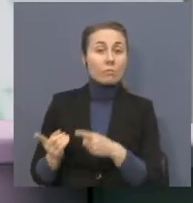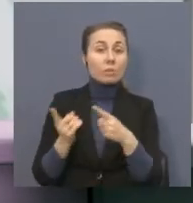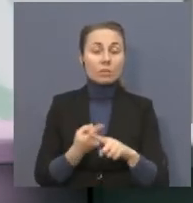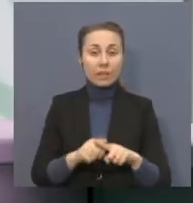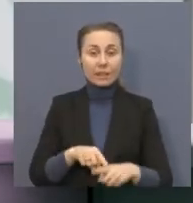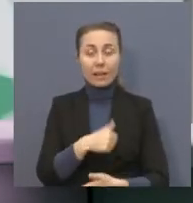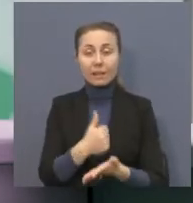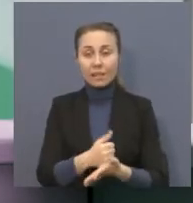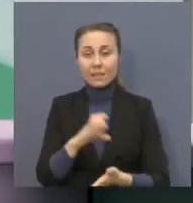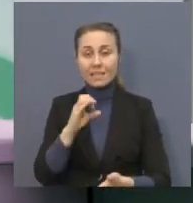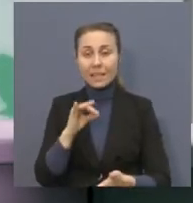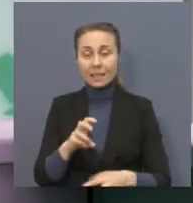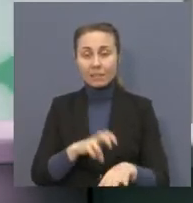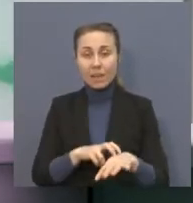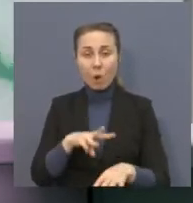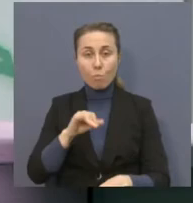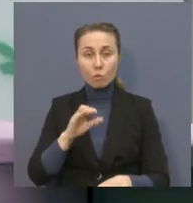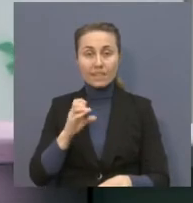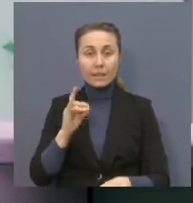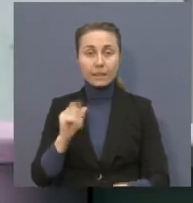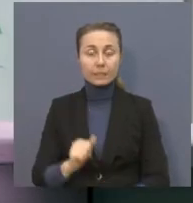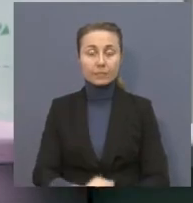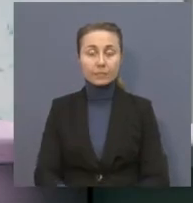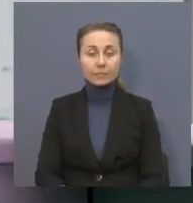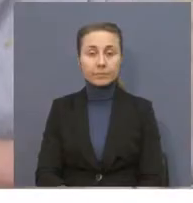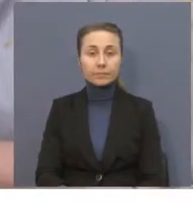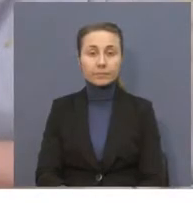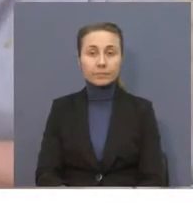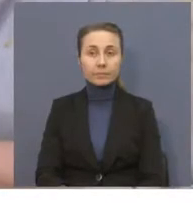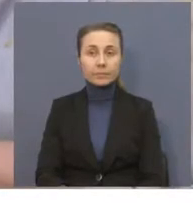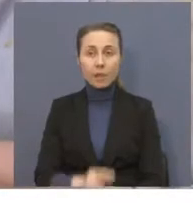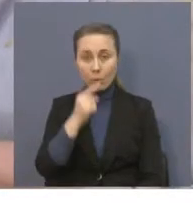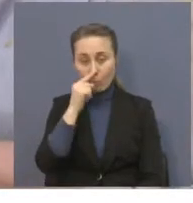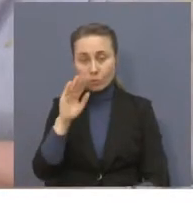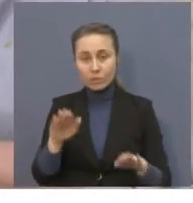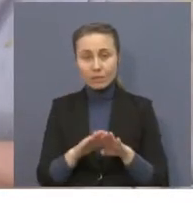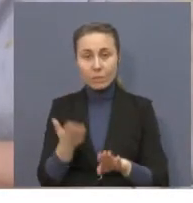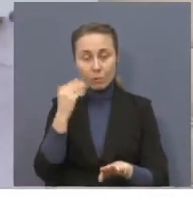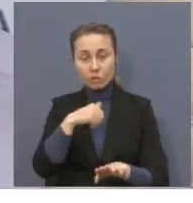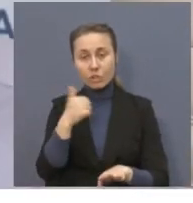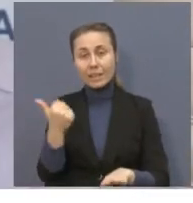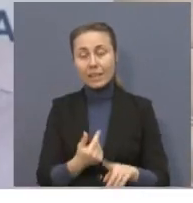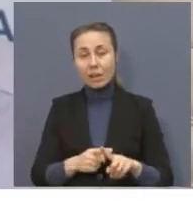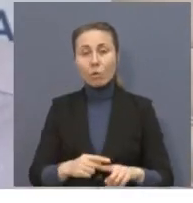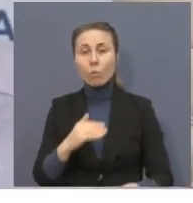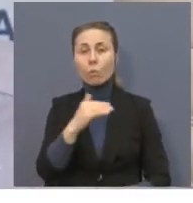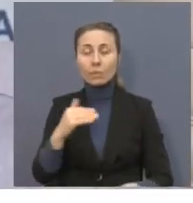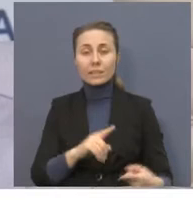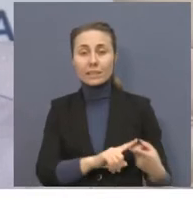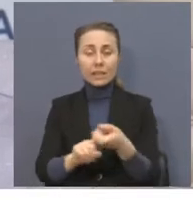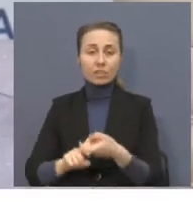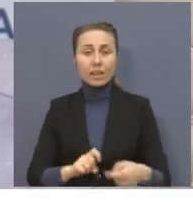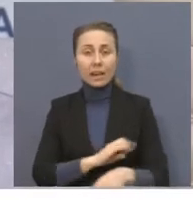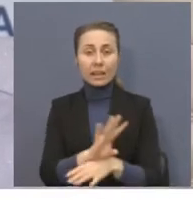главный санитарный врач области Айнагуль Мусина. По сравнению с прошлой неделей, уровень заражения коронавирусной